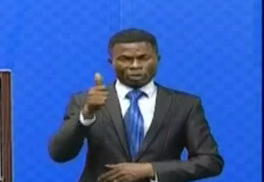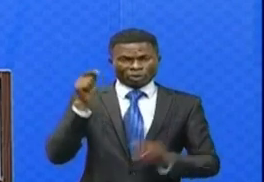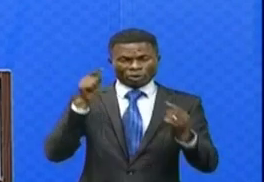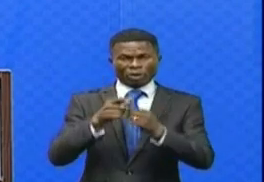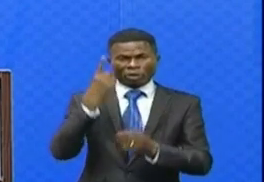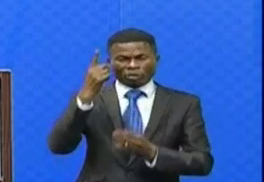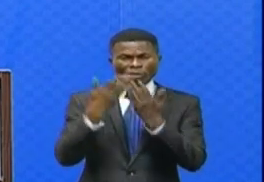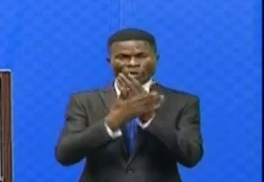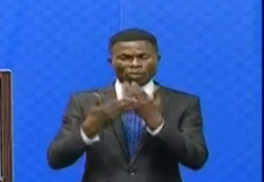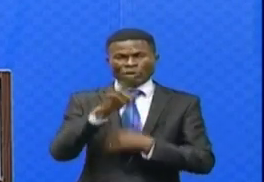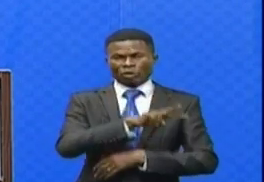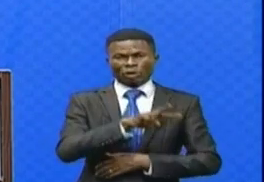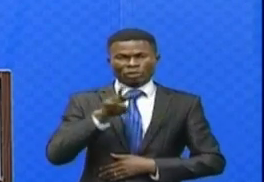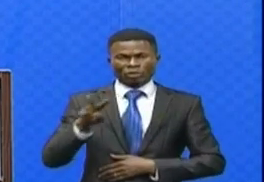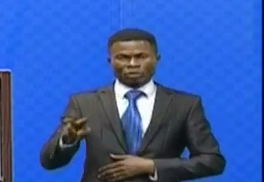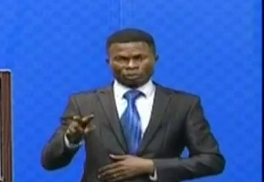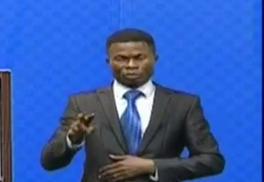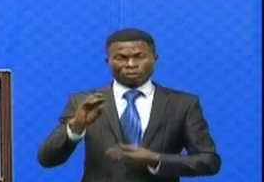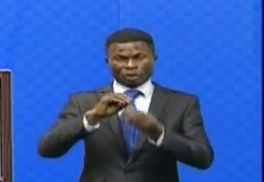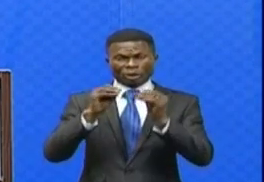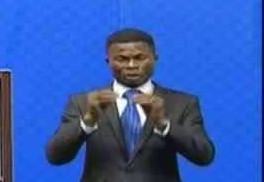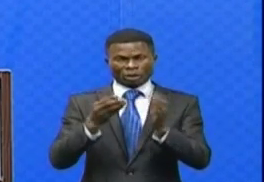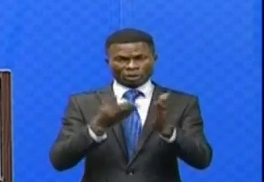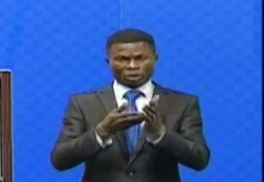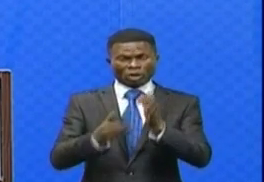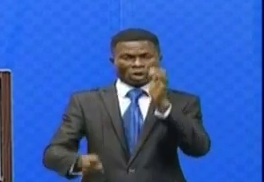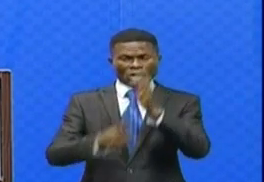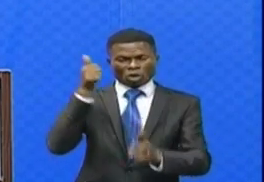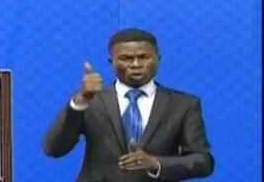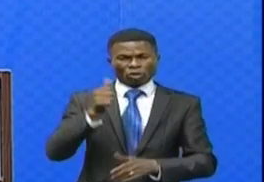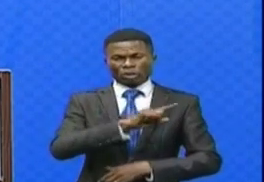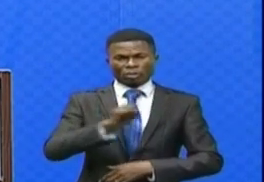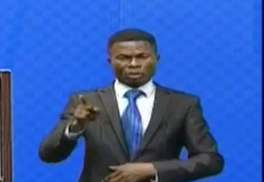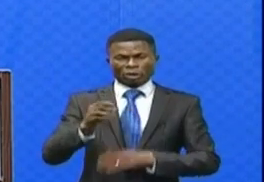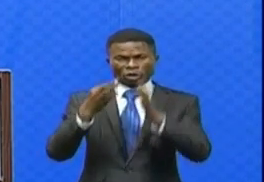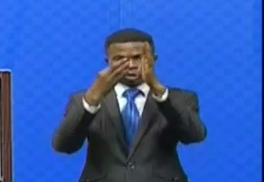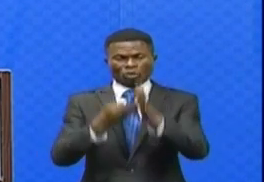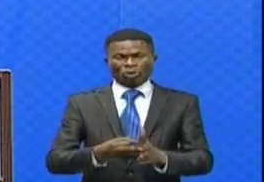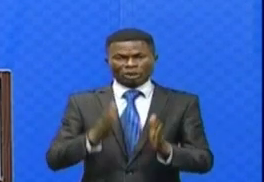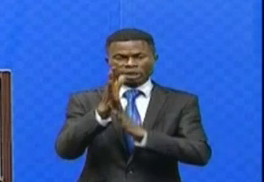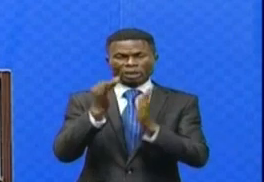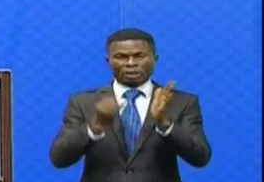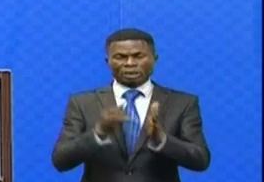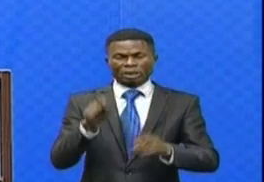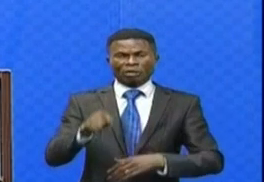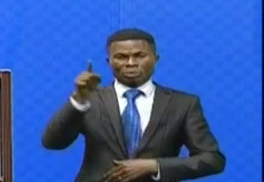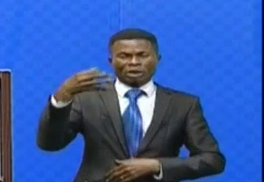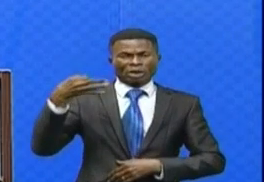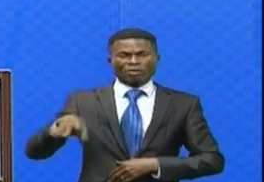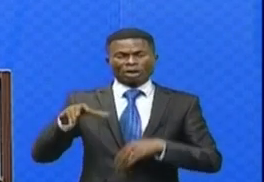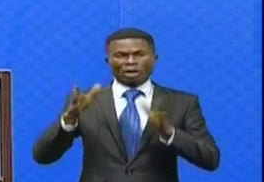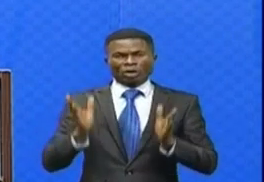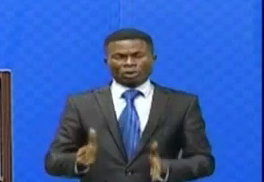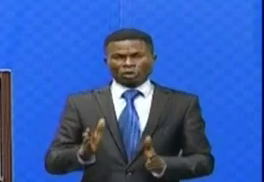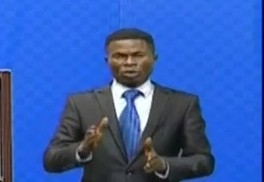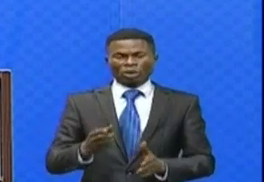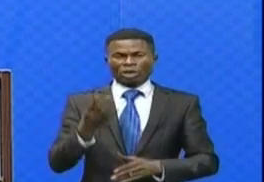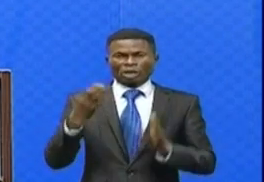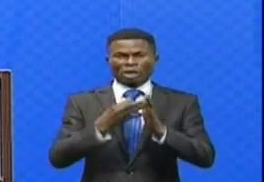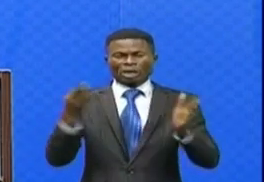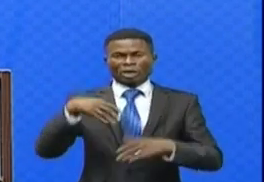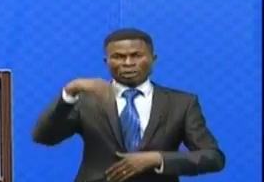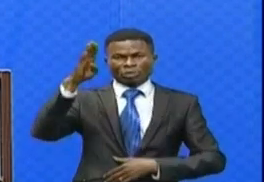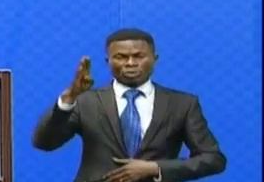2022 s'est chiffré à 11 800 17,1 milliards de francs congolais soit 80 %